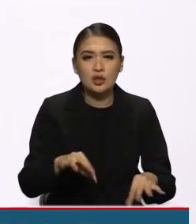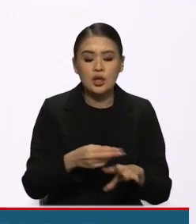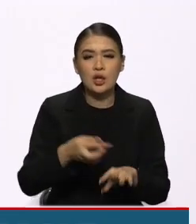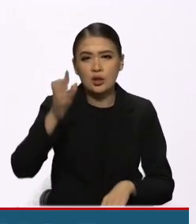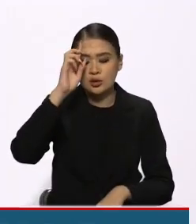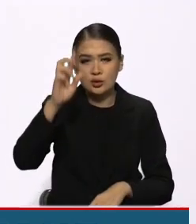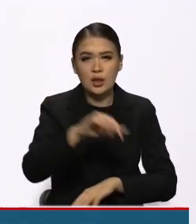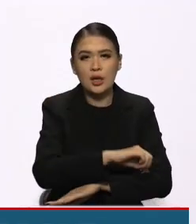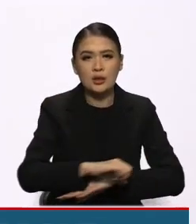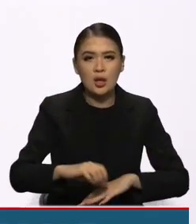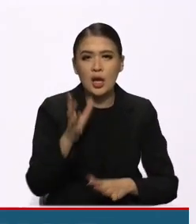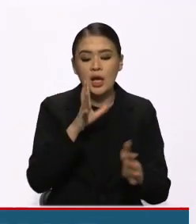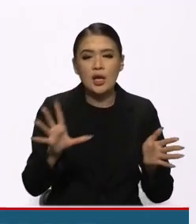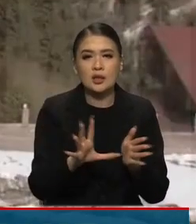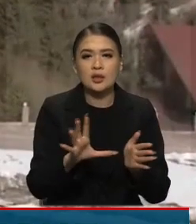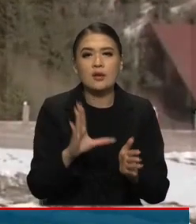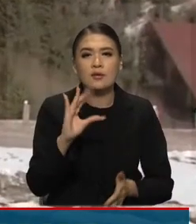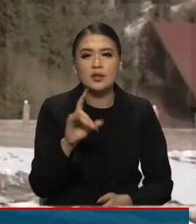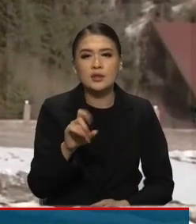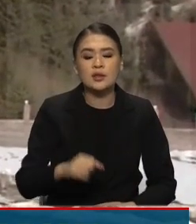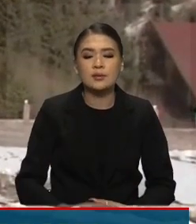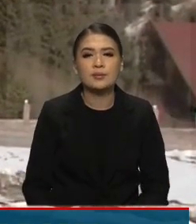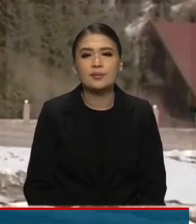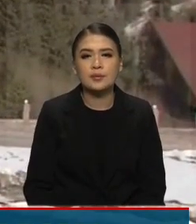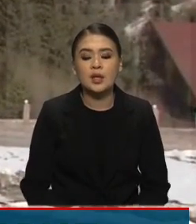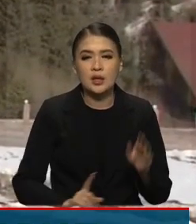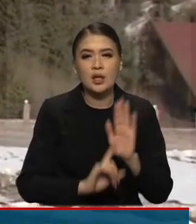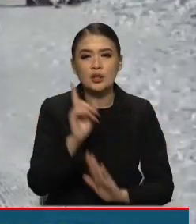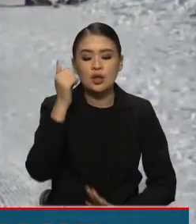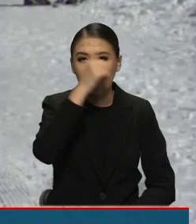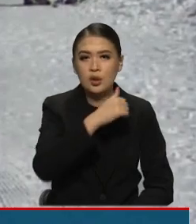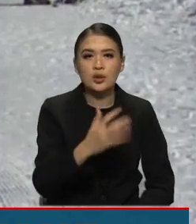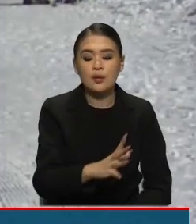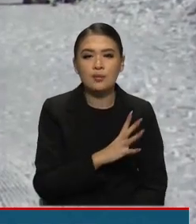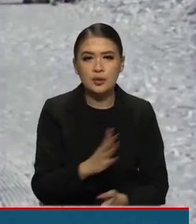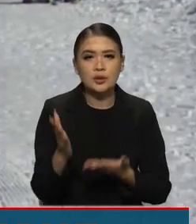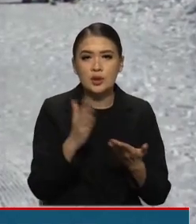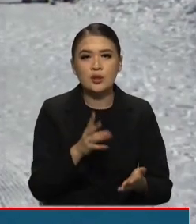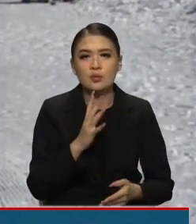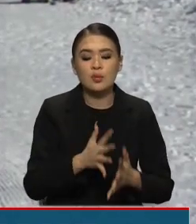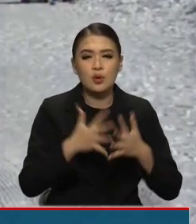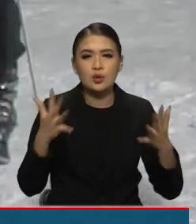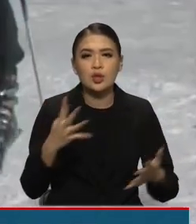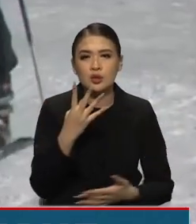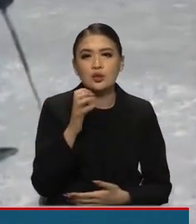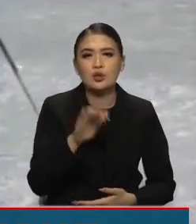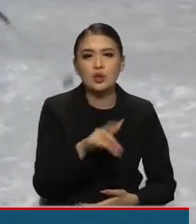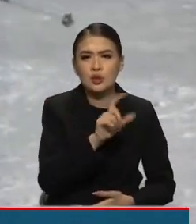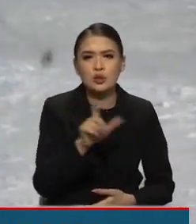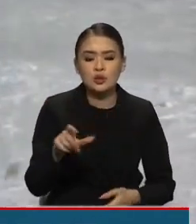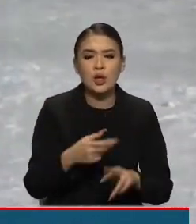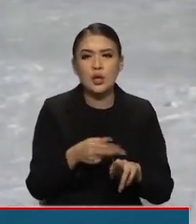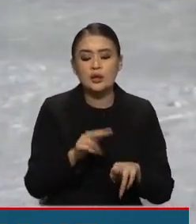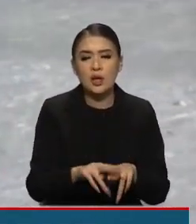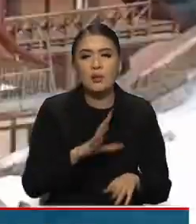государственной границы по электронной визе. С начала года в эту сферу удалось привлечь свыше 400 миллиардов тенге инвестиций. Рост